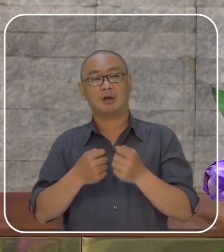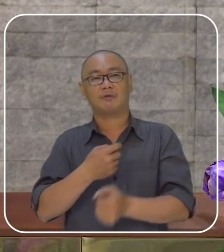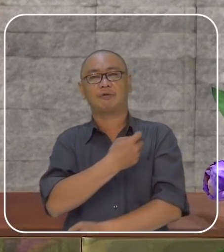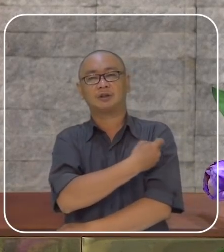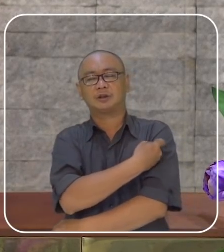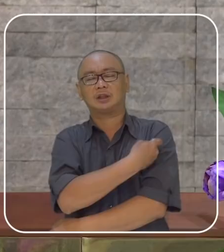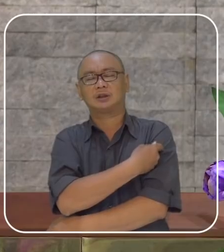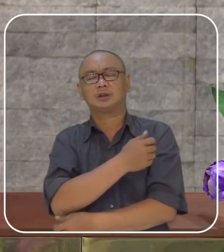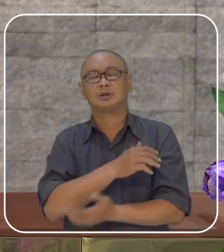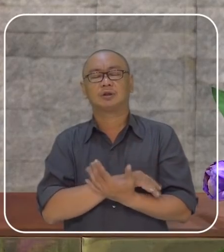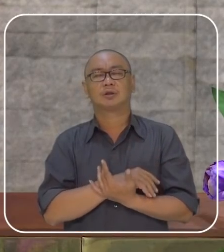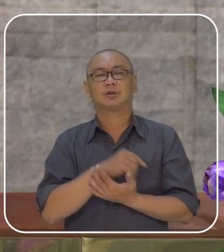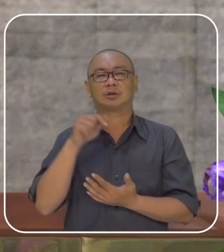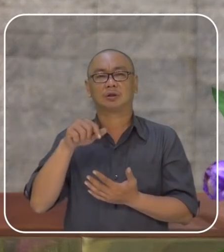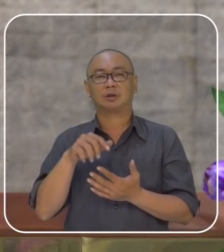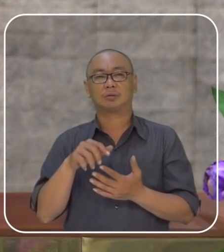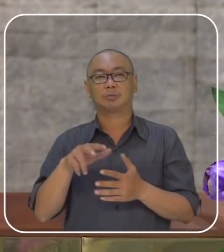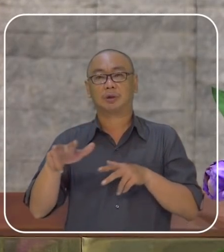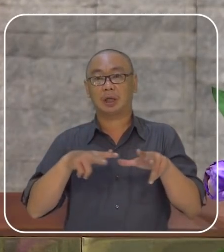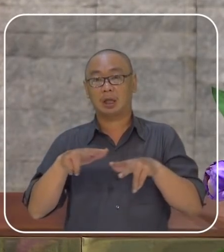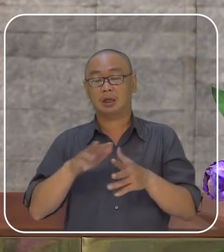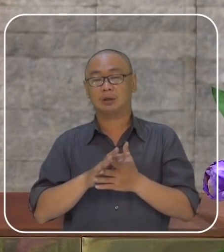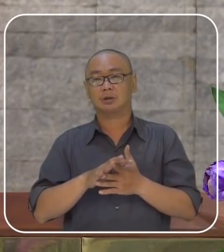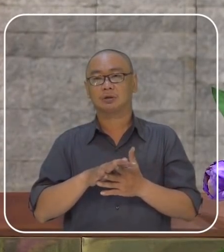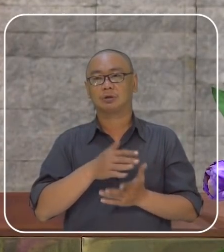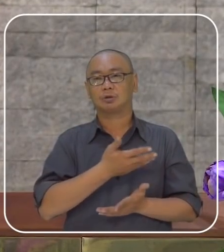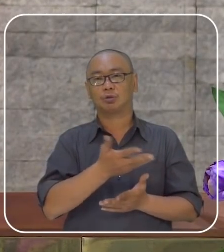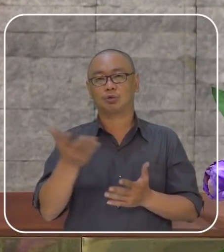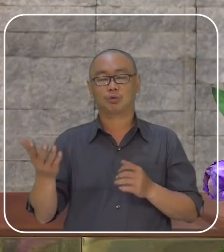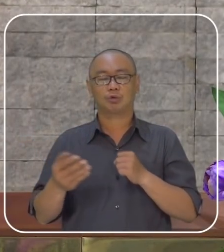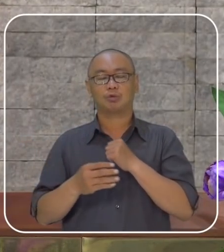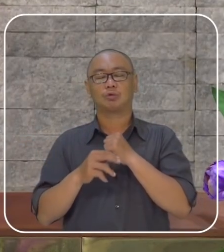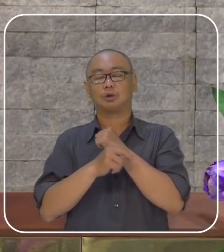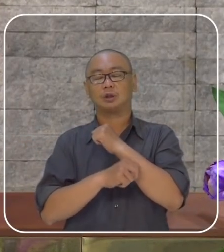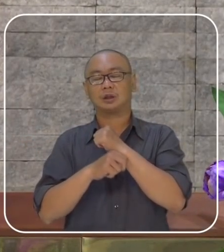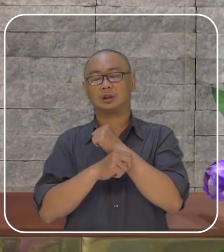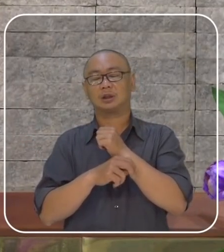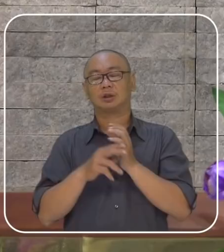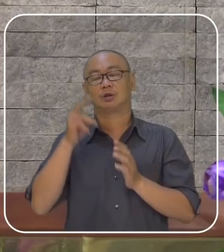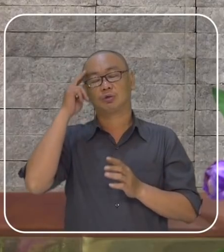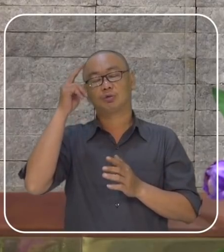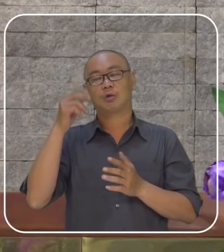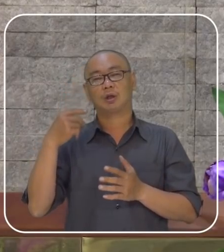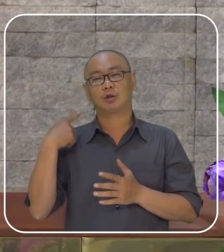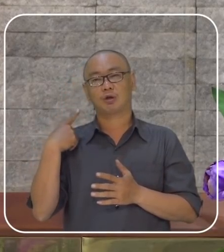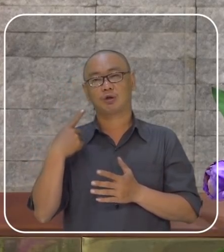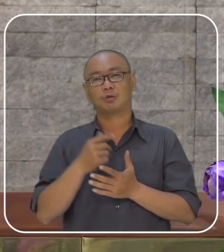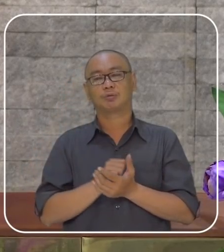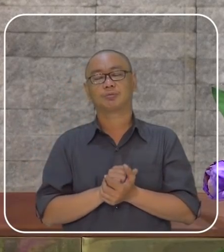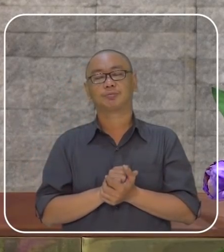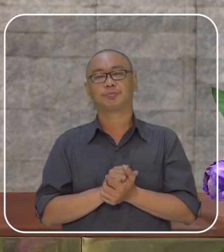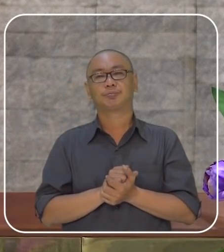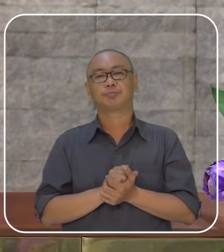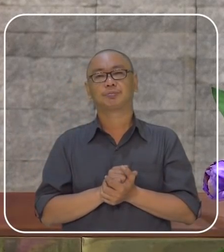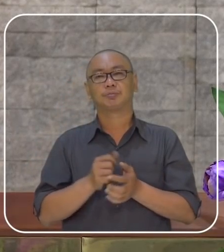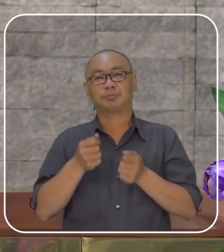vaksinasi yang saat ini sedang berjalan di seluruh negeri ini. Tuhan tolonglah agar